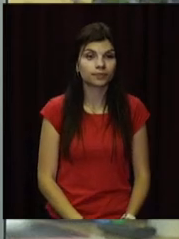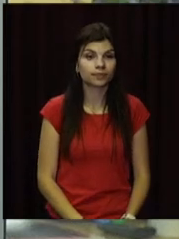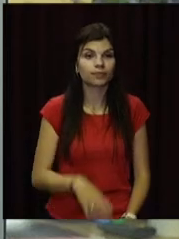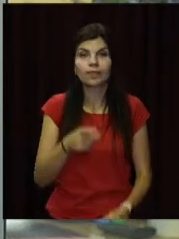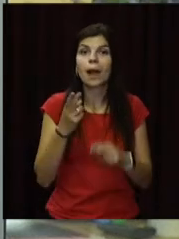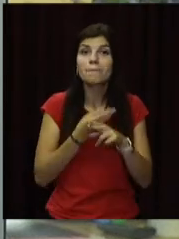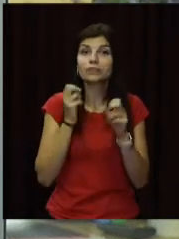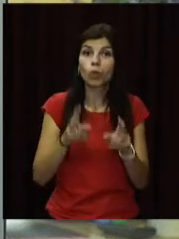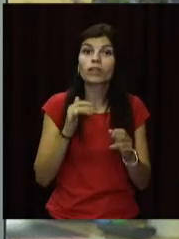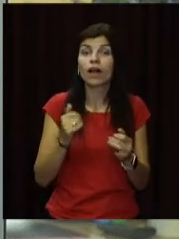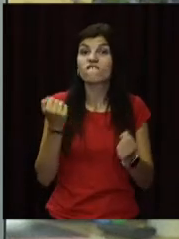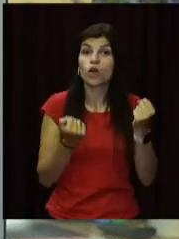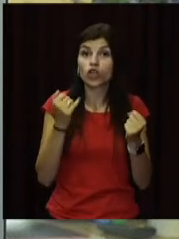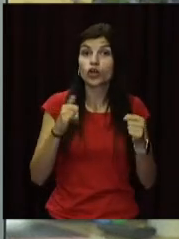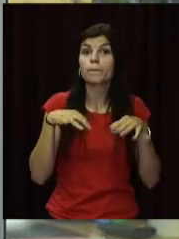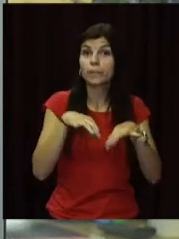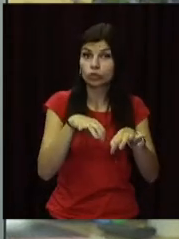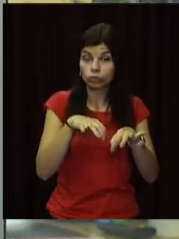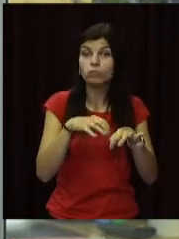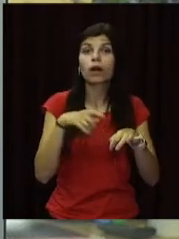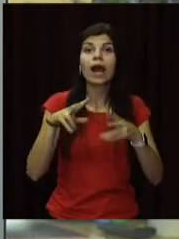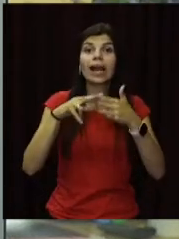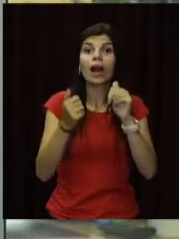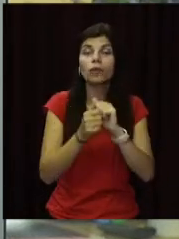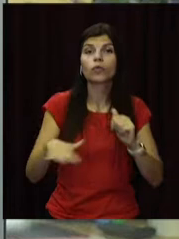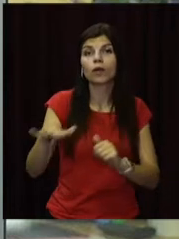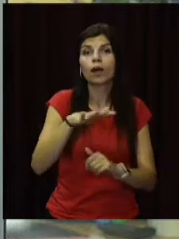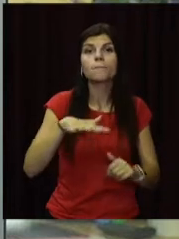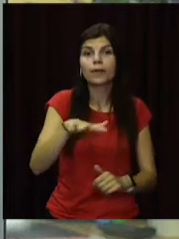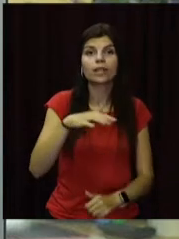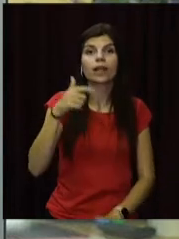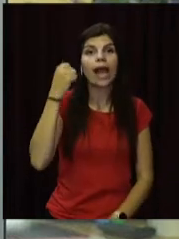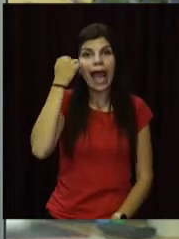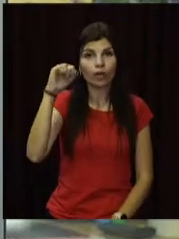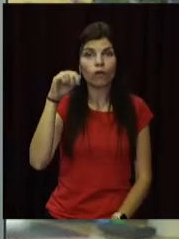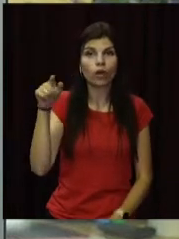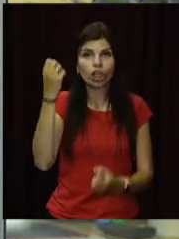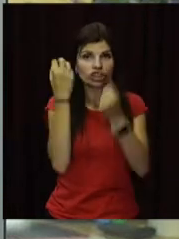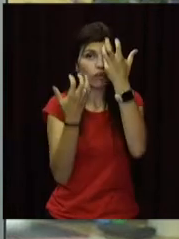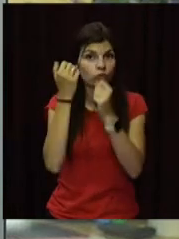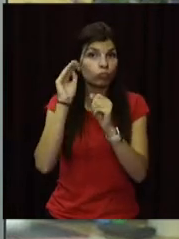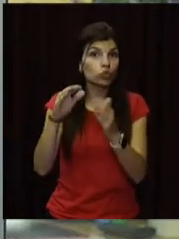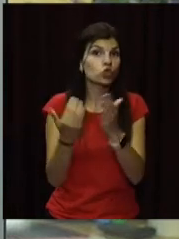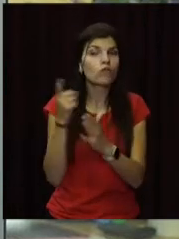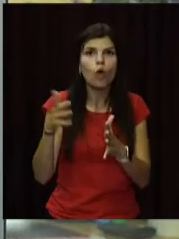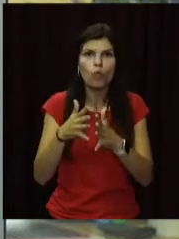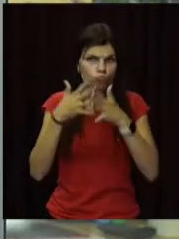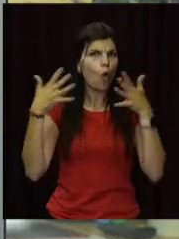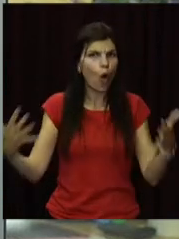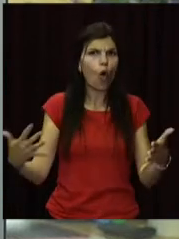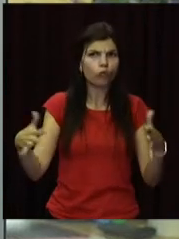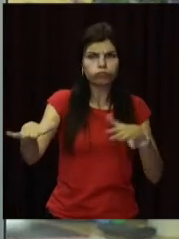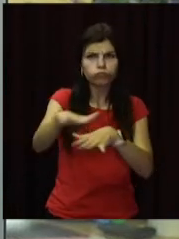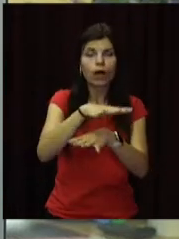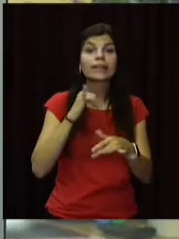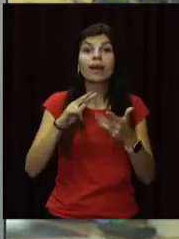Безпека для водіїв і пішоходів. У Кам'янському на Майдані Героїв встановили новий світлофорний об'єкт. Він найбільший у місті.